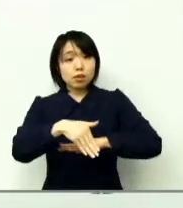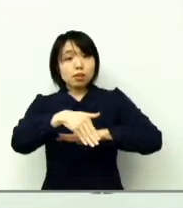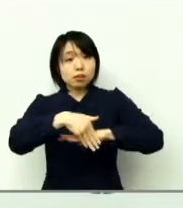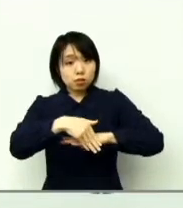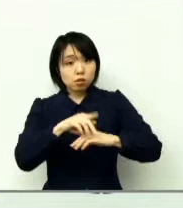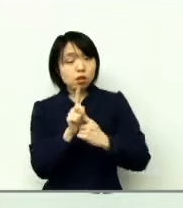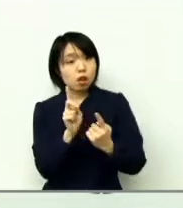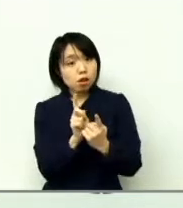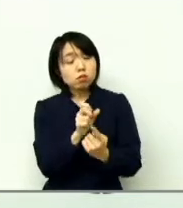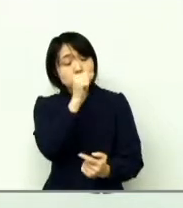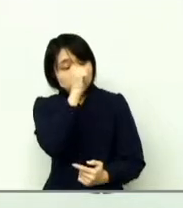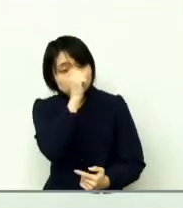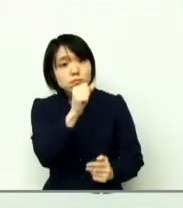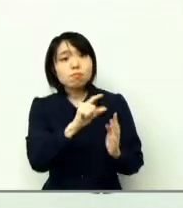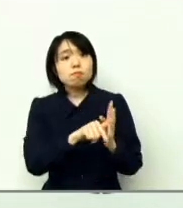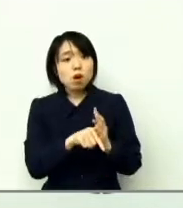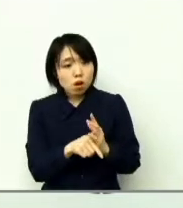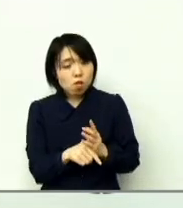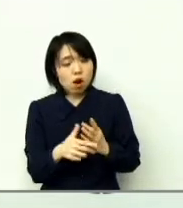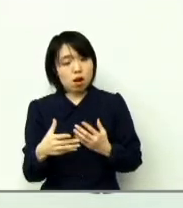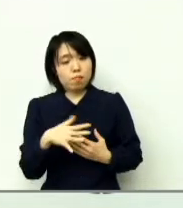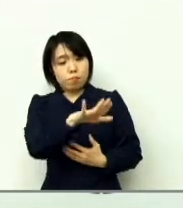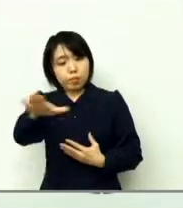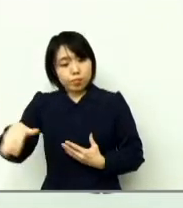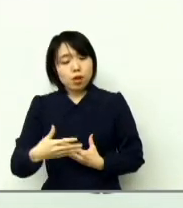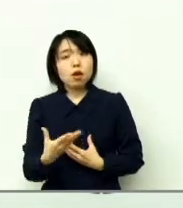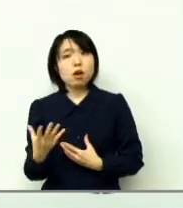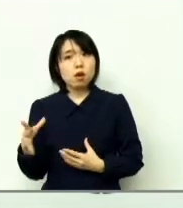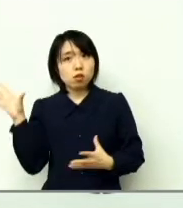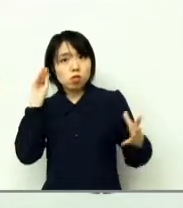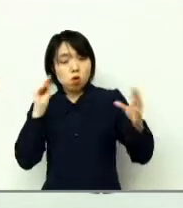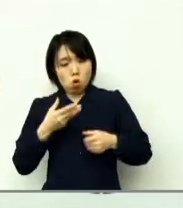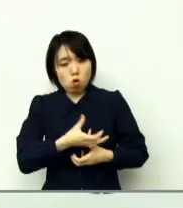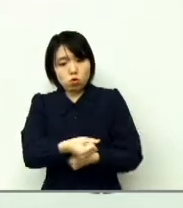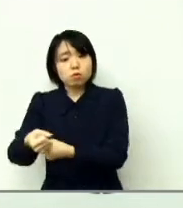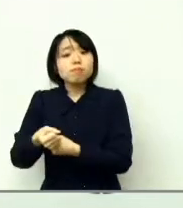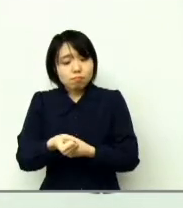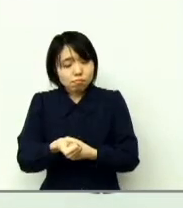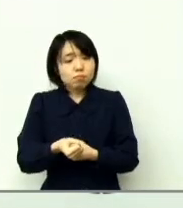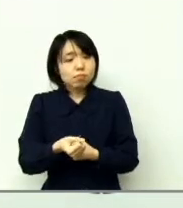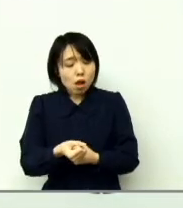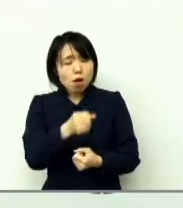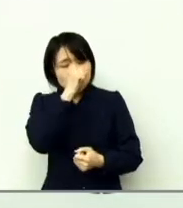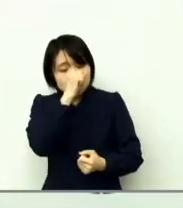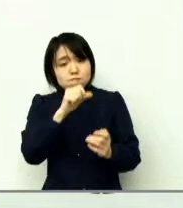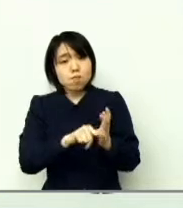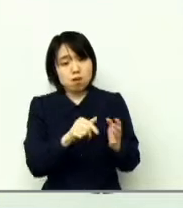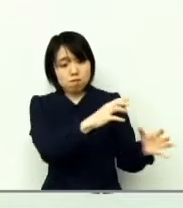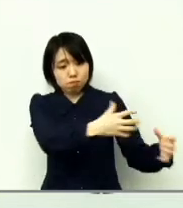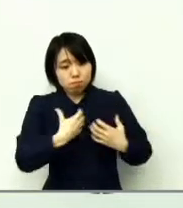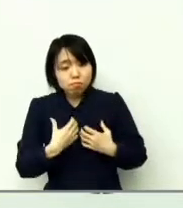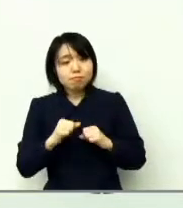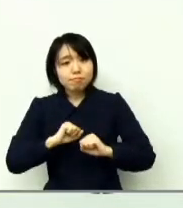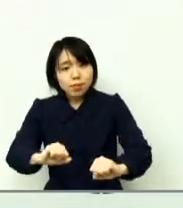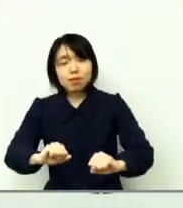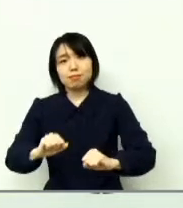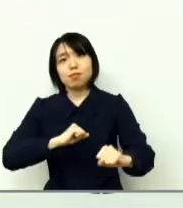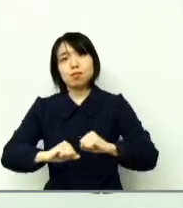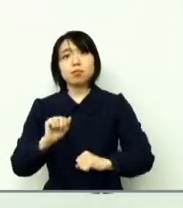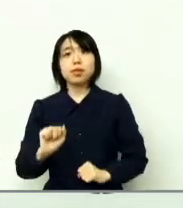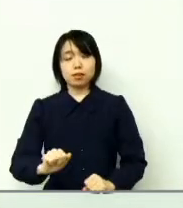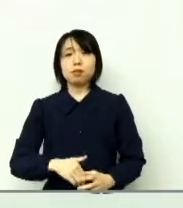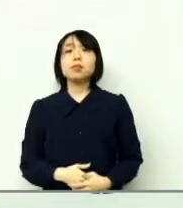ともに、内容に応じまして全区共通のものとして広げております。窓口サービス向上のための新たな取り組みと